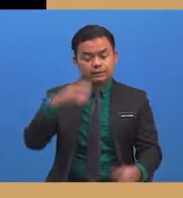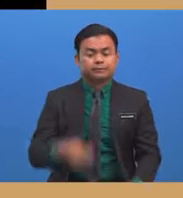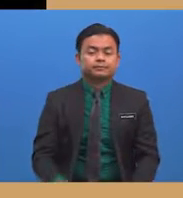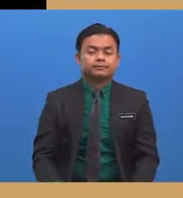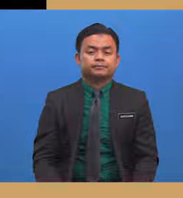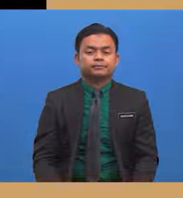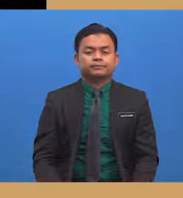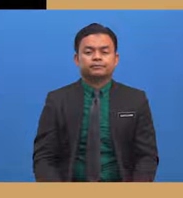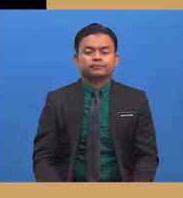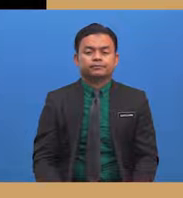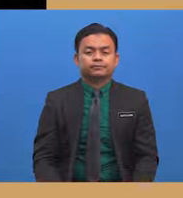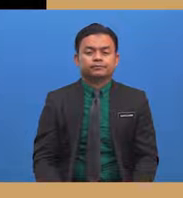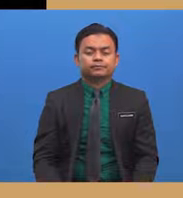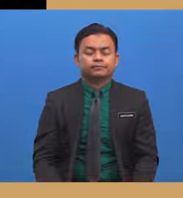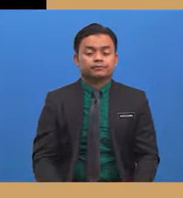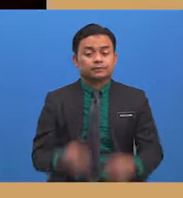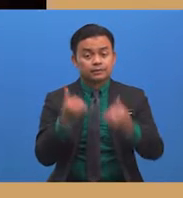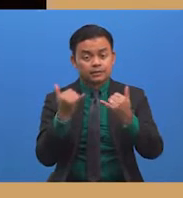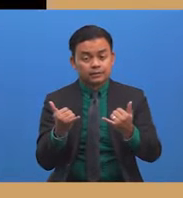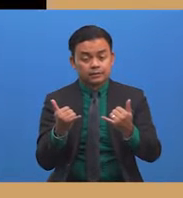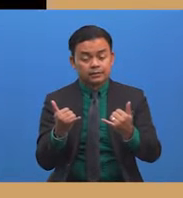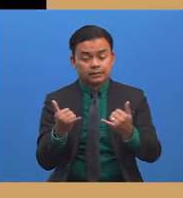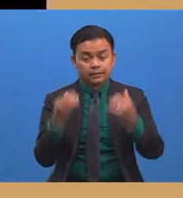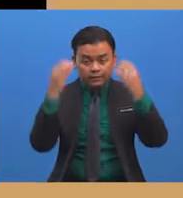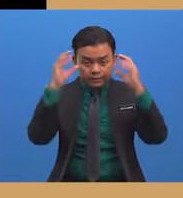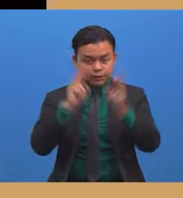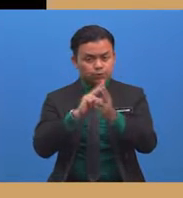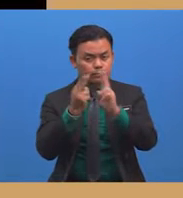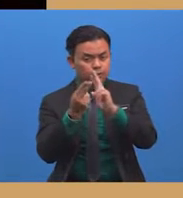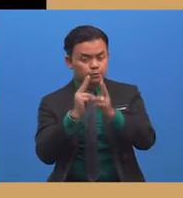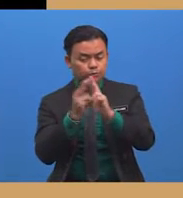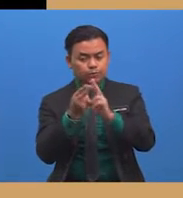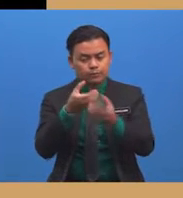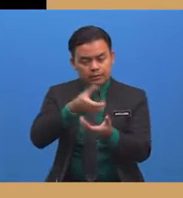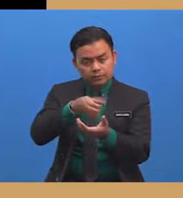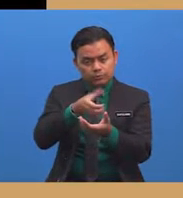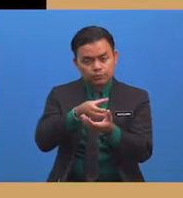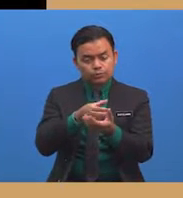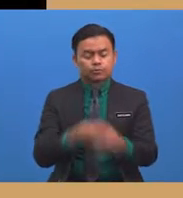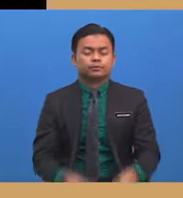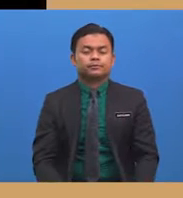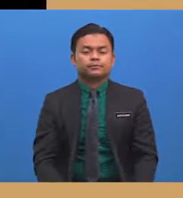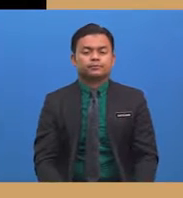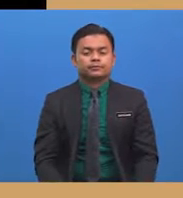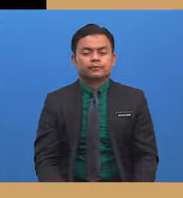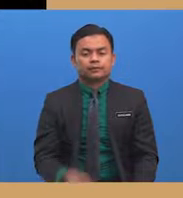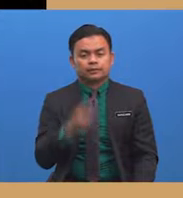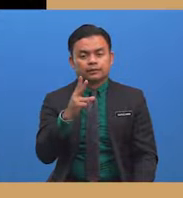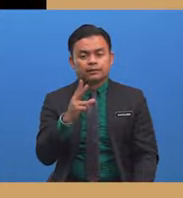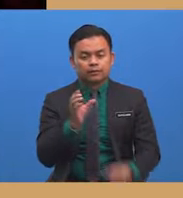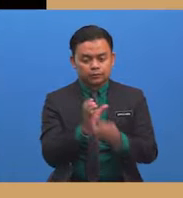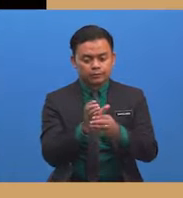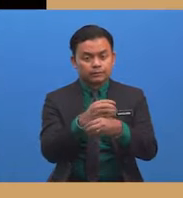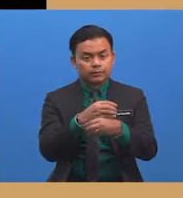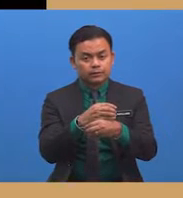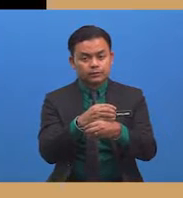mempengaruhi bentuk bayang-bayang. Sekarang, cikgu ubah-ubahkan kedudukan lampu suluh. Kamu lihat bentuk bayang-bayang di